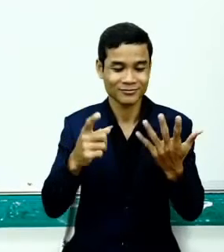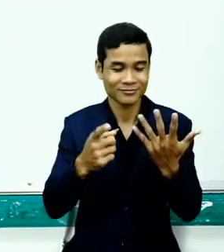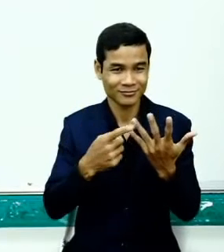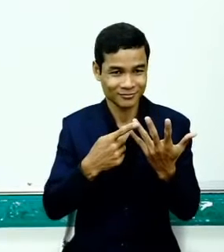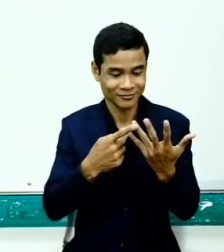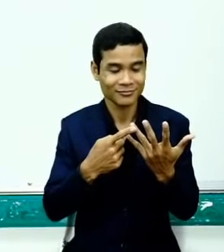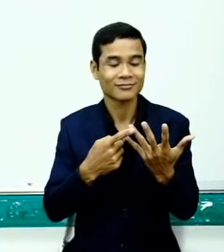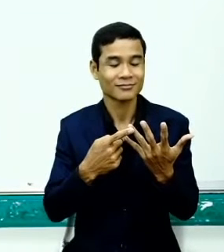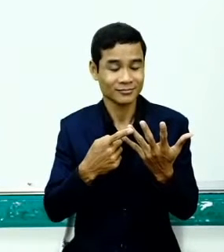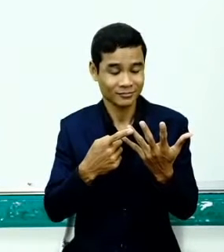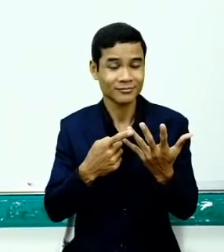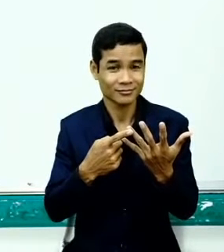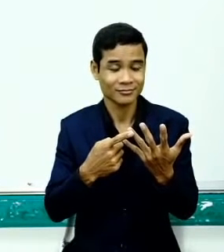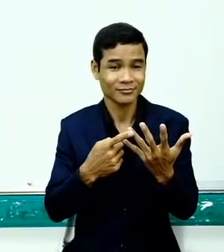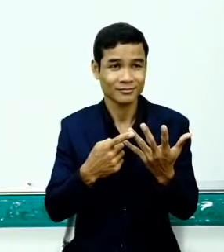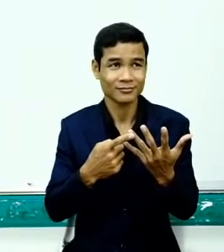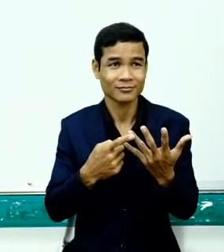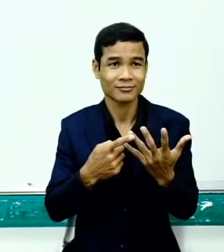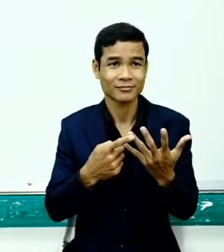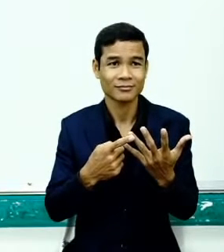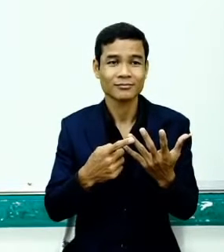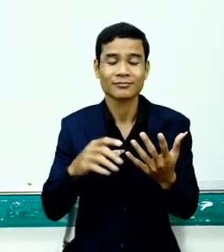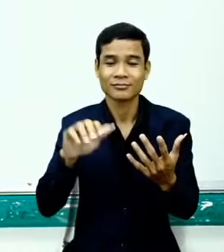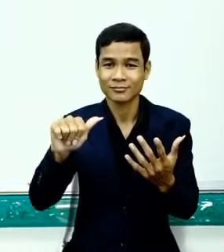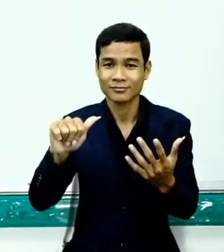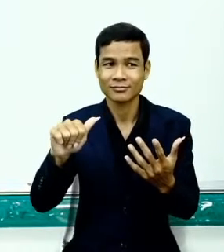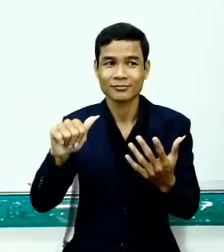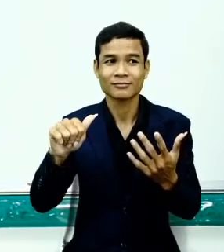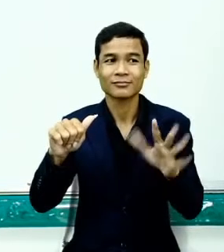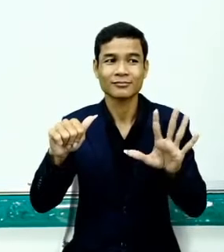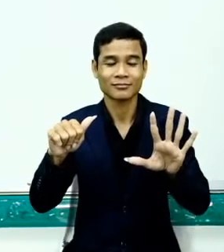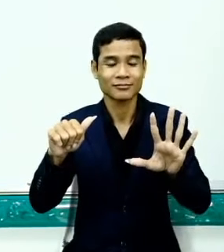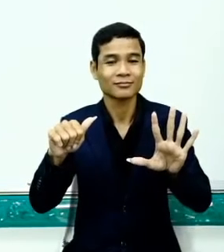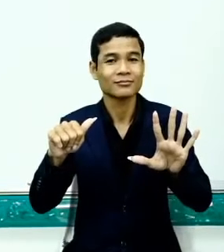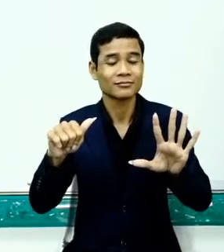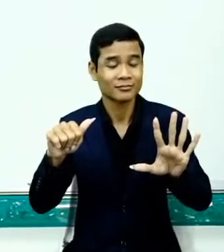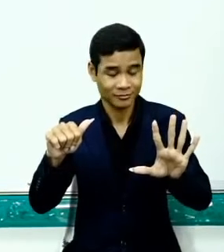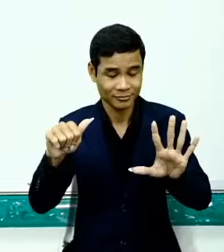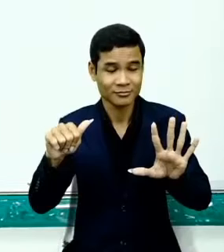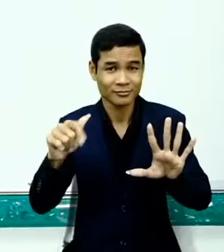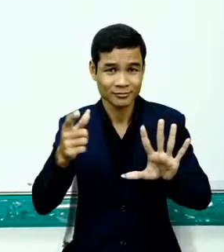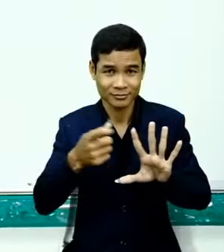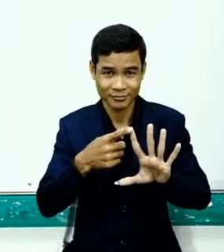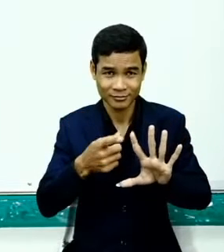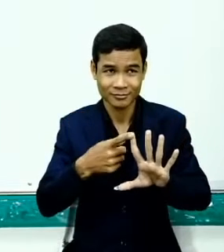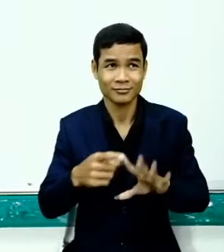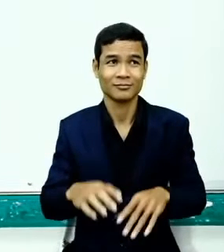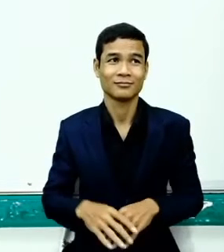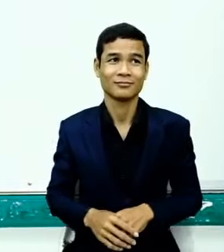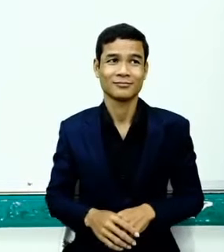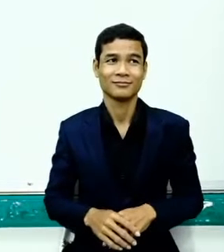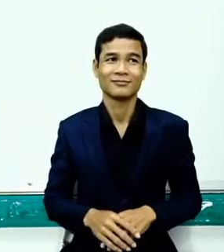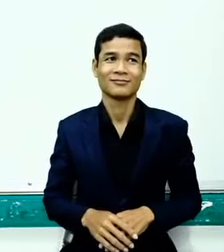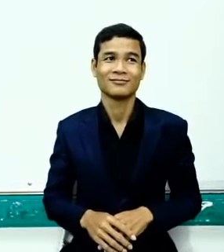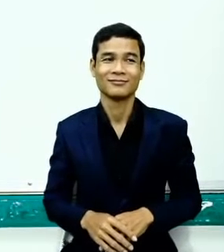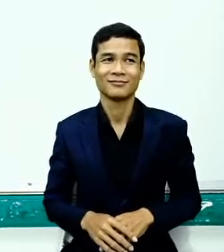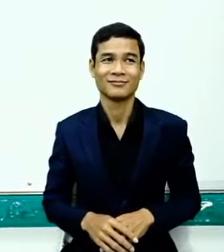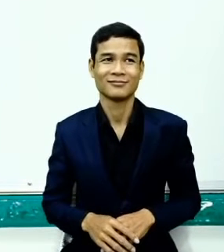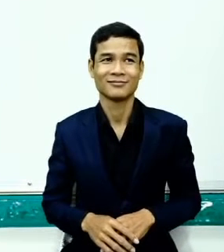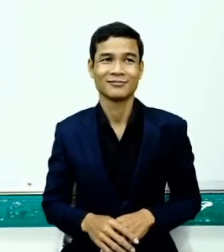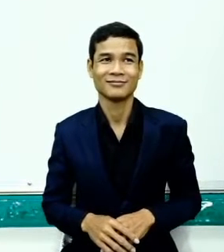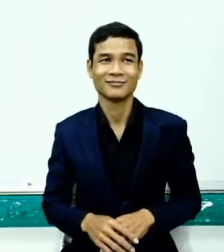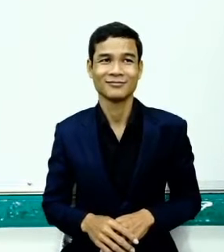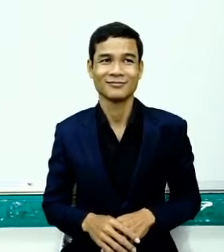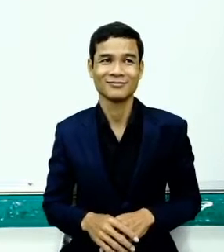មានអីទៀតចាគឺមានញចាស្រៈអីកូនចាស្រៈអីចាតោះ